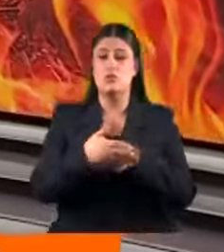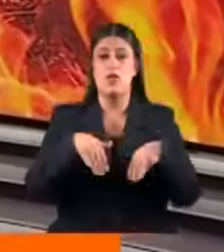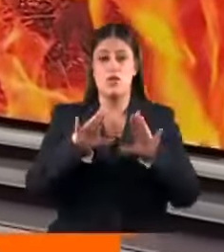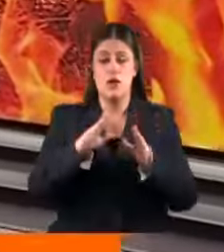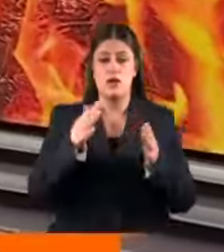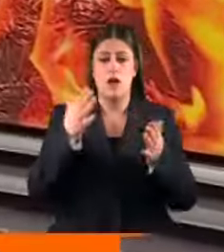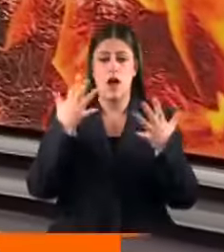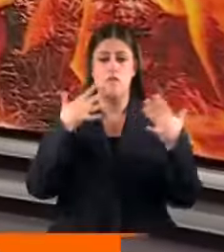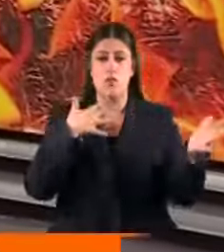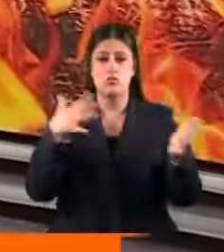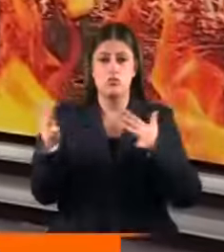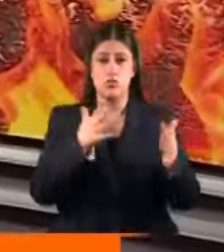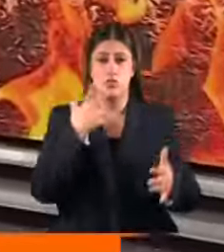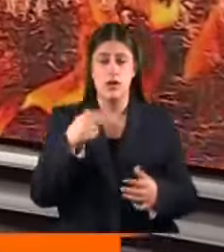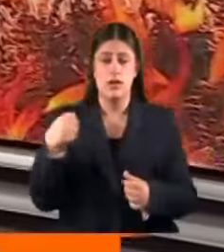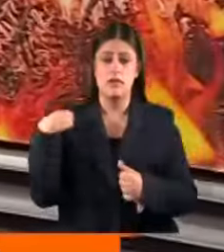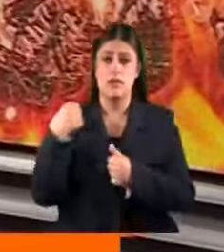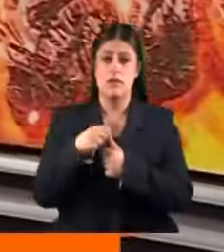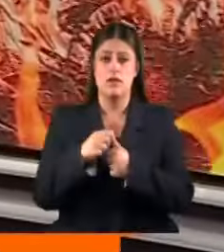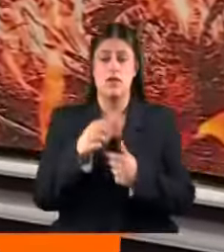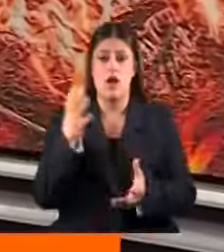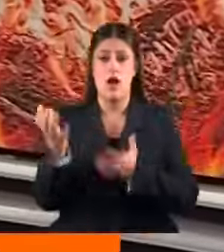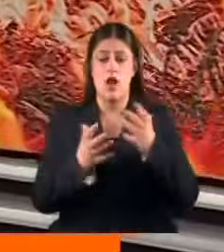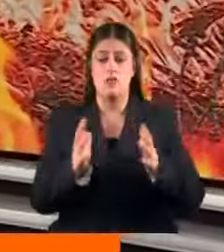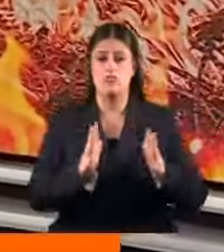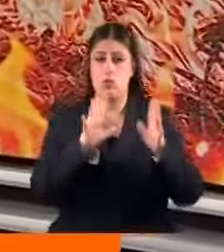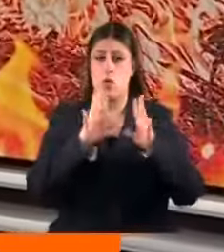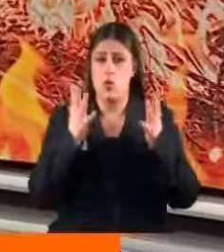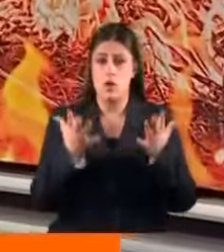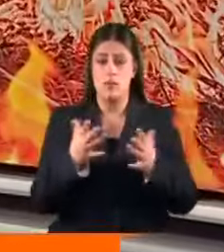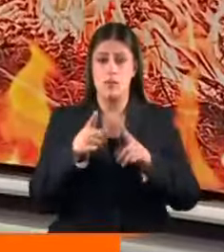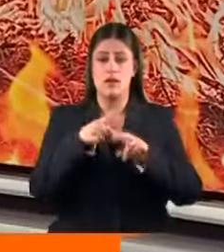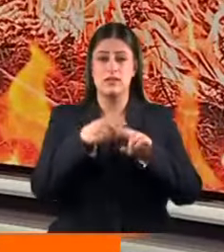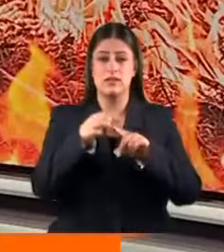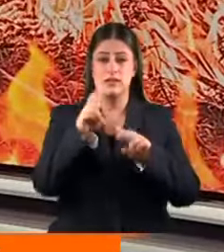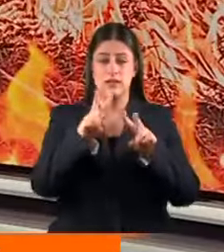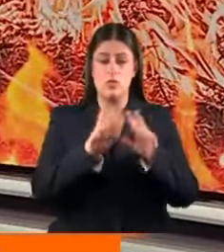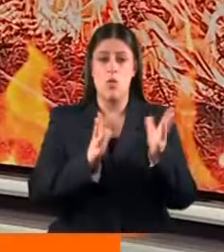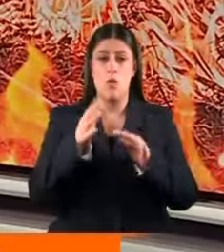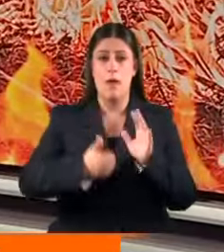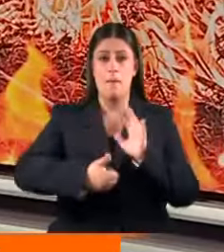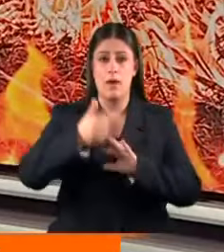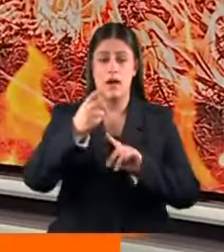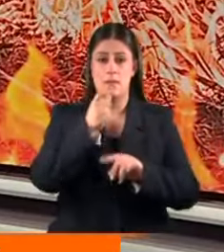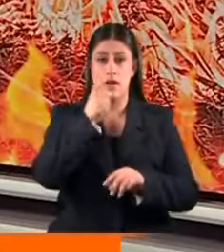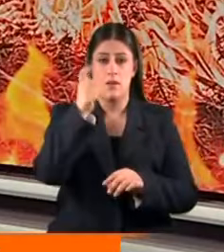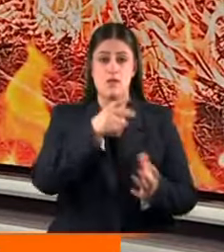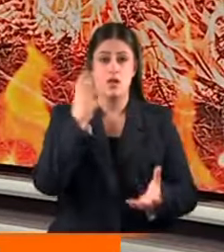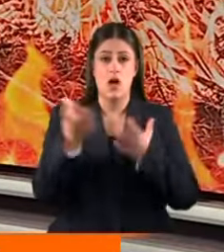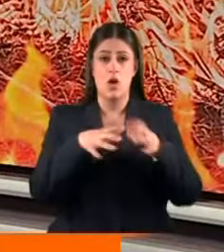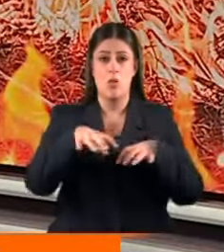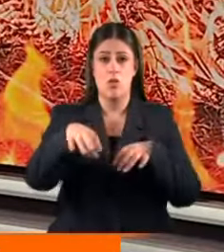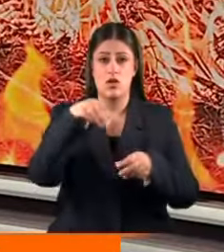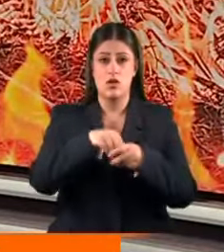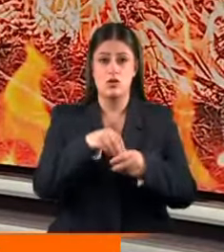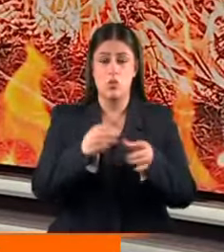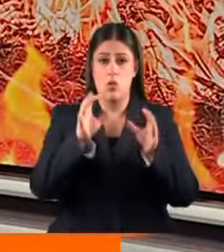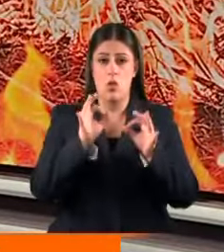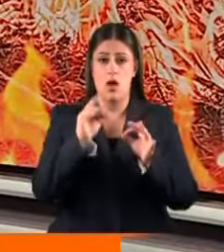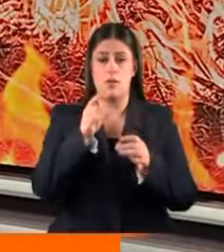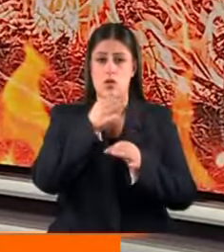şiddetli rüzgar her an yeni alevleri tetikleyebiliyor. Tarım ve Orman Bakanı İbrahim Yumaklı, yangın bölgesi için hayati bir uyarıda